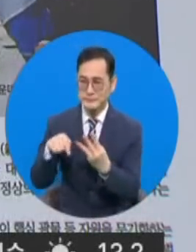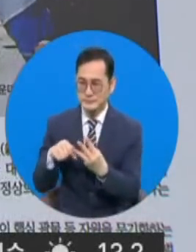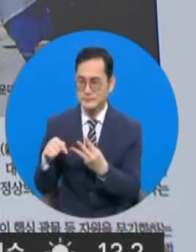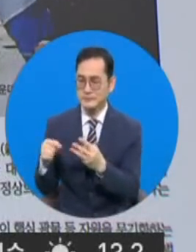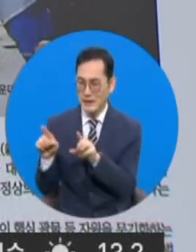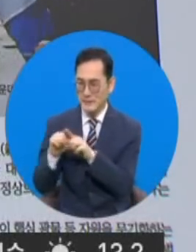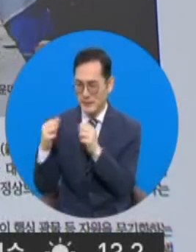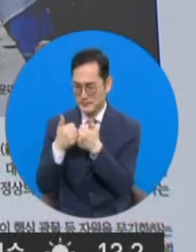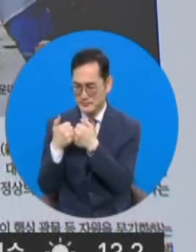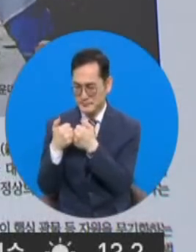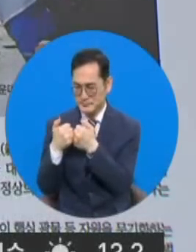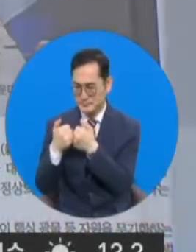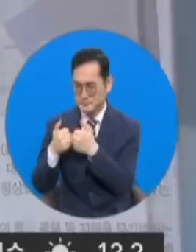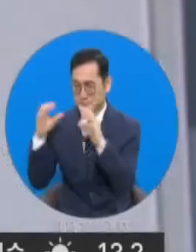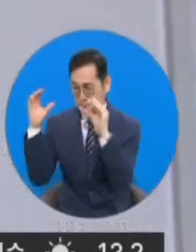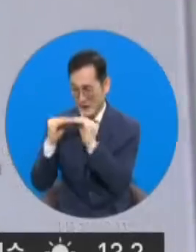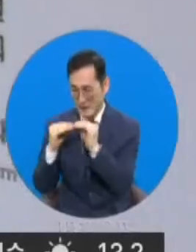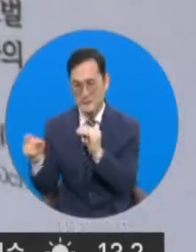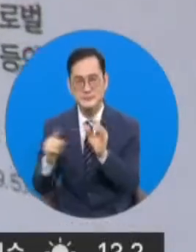제기됩니다